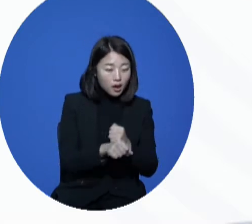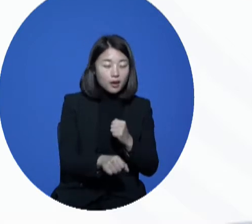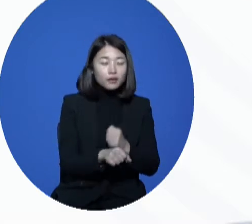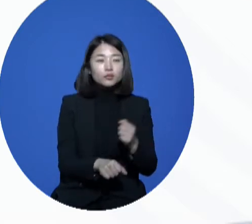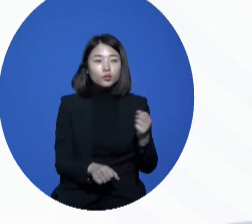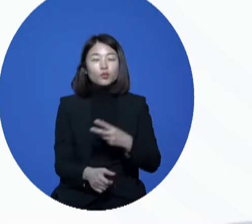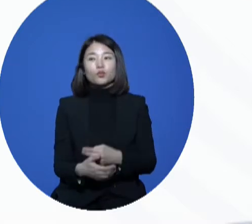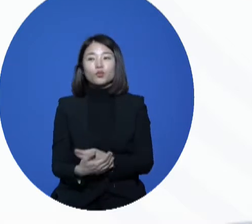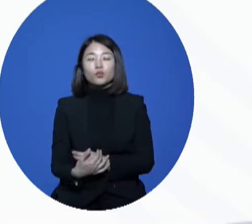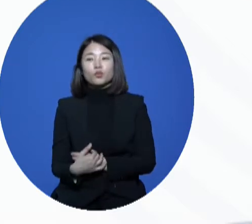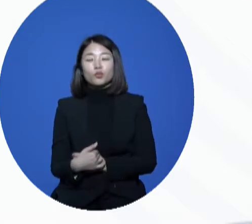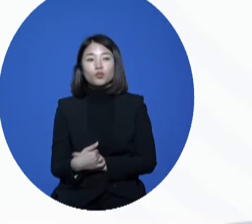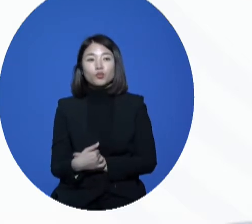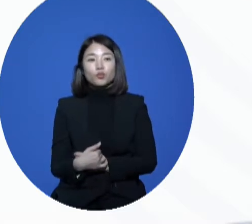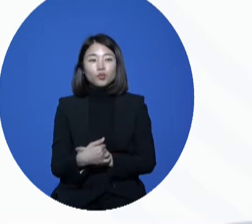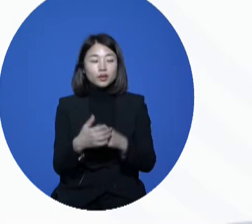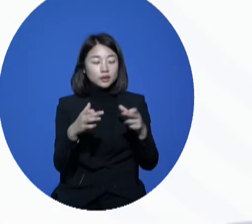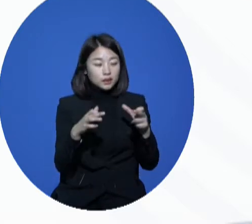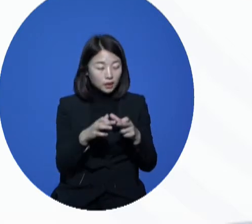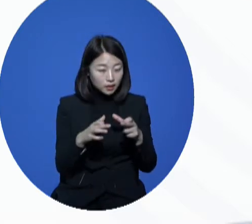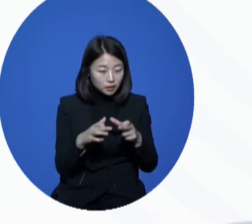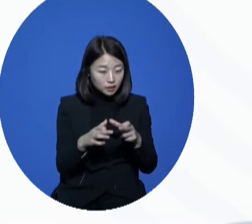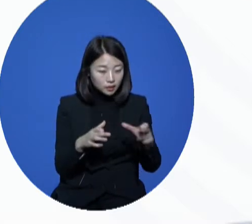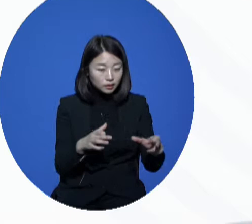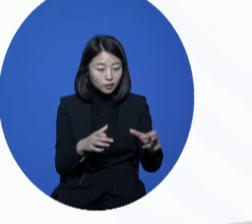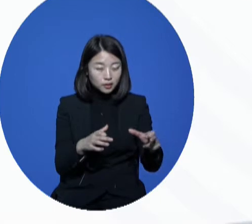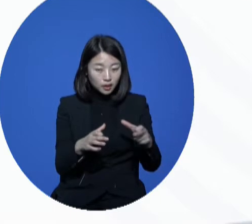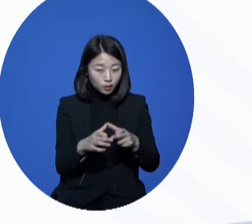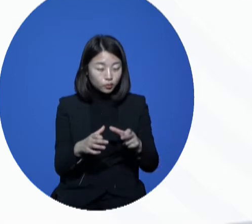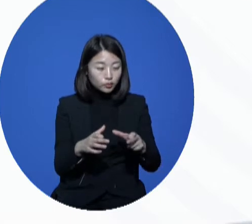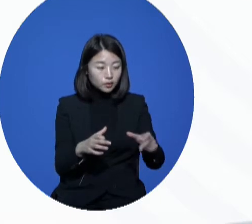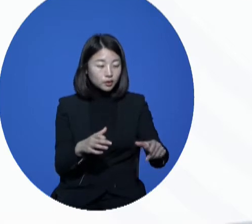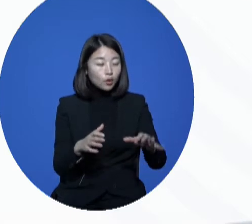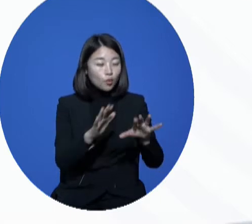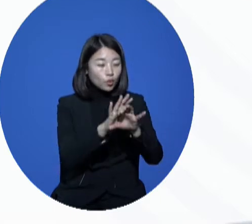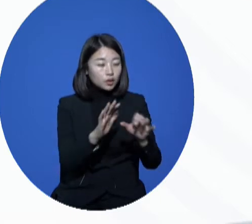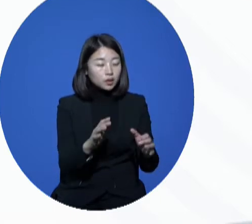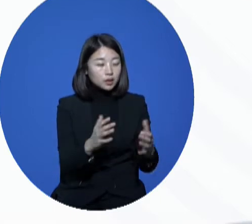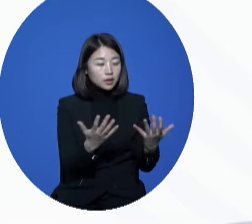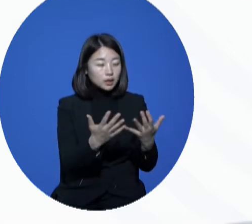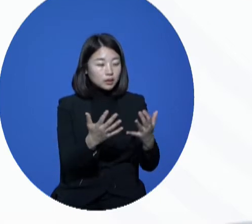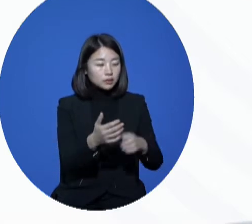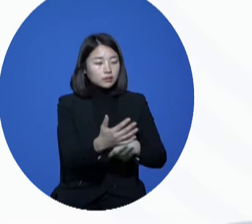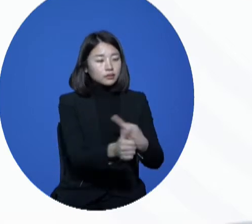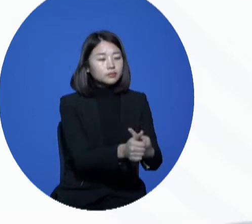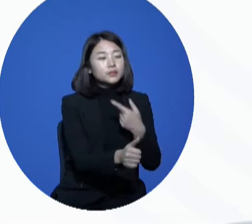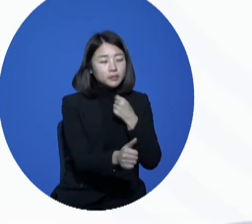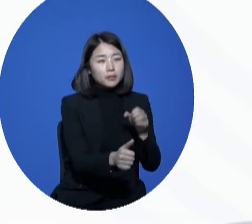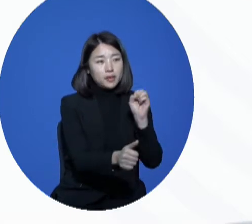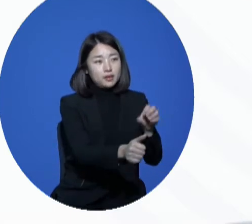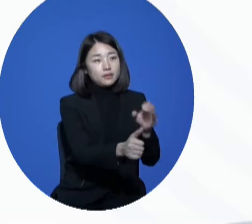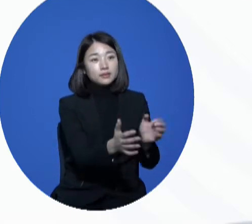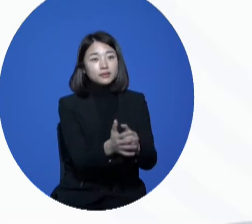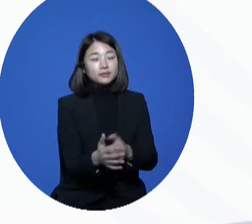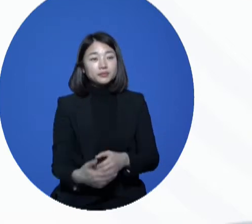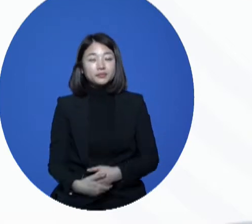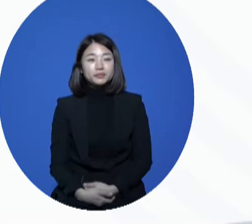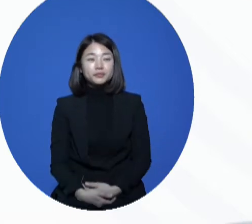취하고 장애인들도 이러한 코로나 대응 실무위원회에 참여를 해야 된다라고 주장을 하게